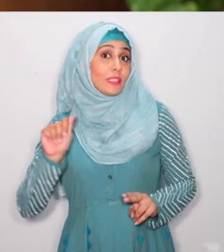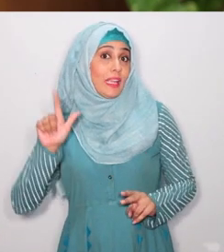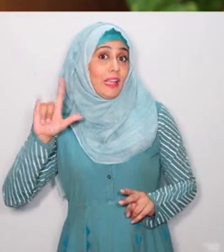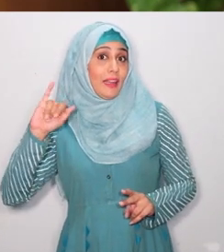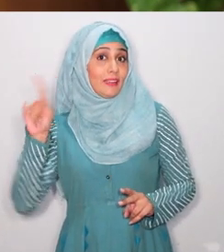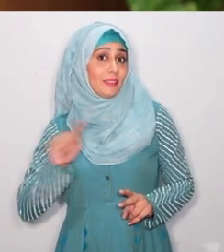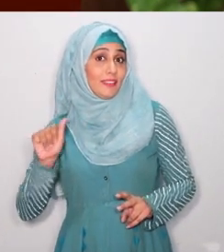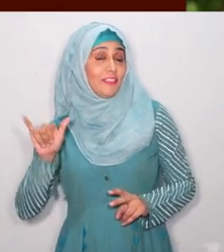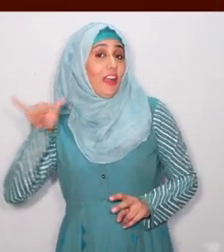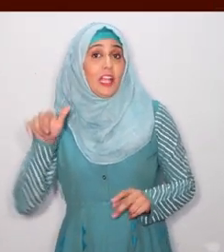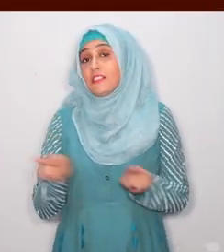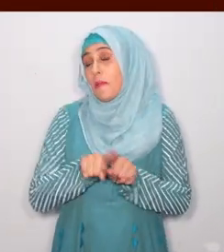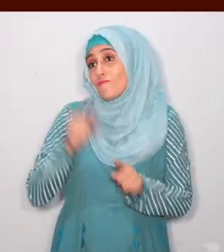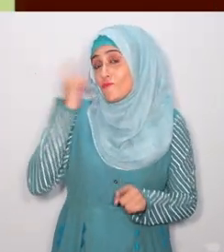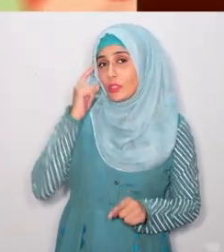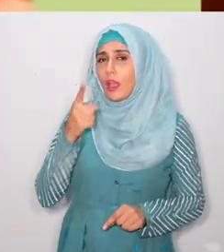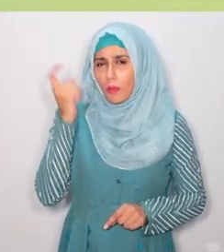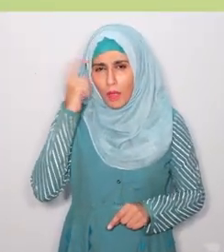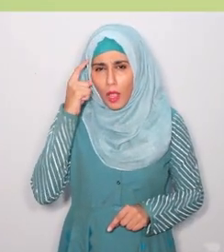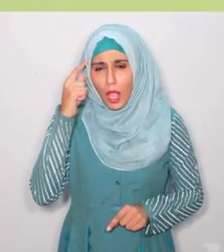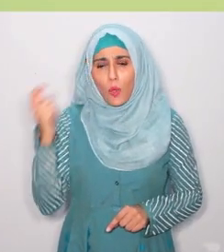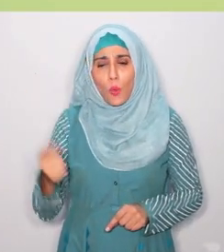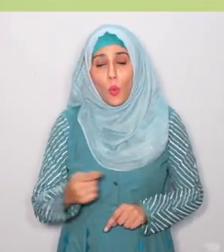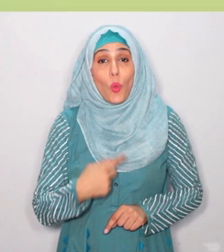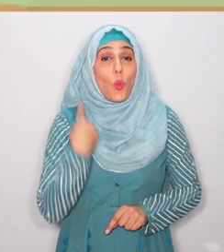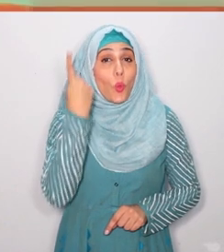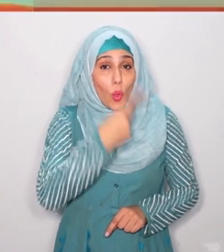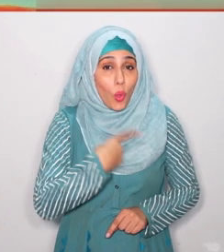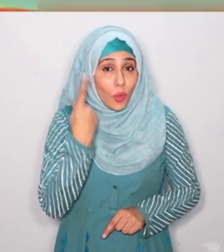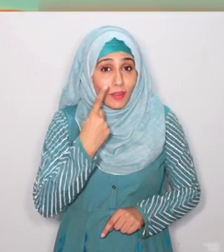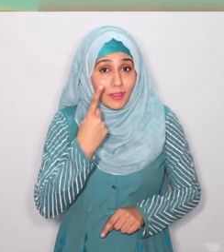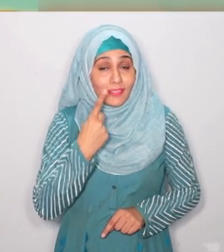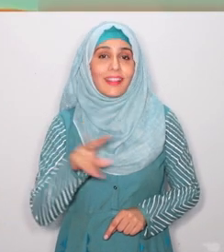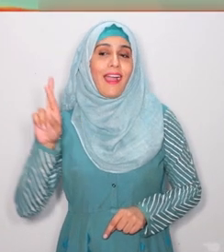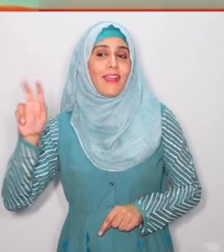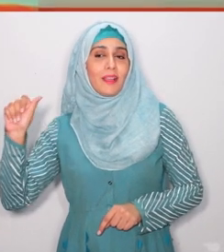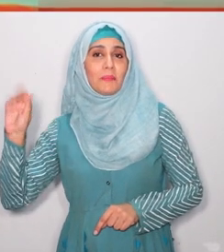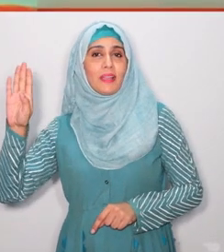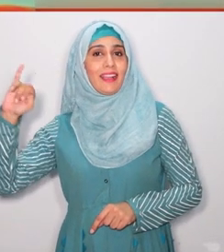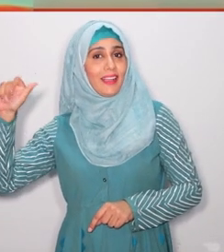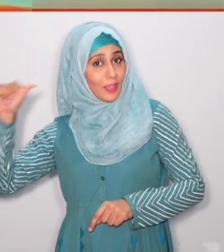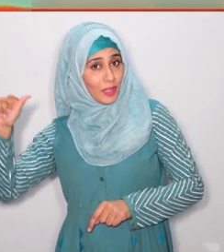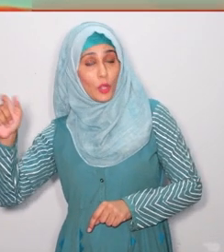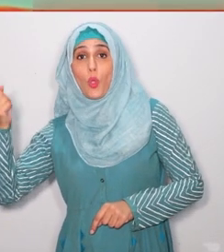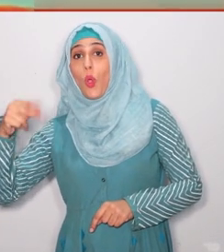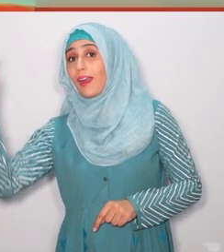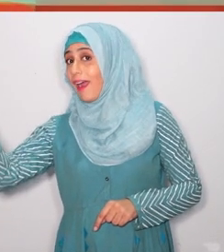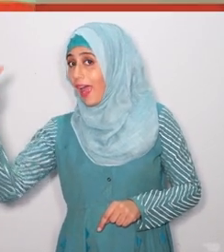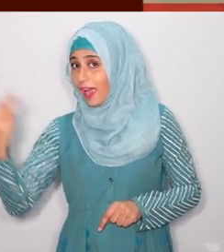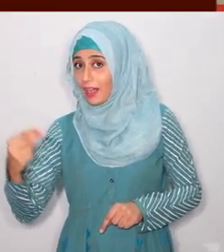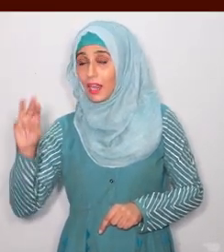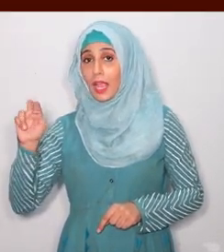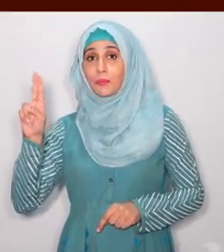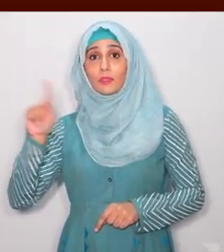आपको पता है कहानी किसने लिखी है? आज की कहानी की मुसन्निफा हैं राबिया मुइन और मुसव्विरा हैं मुजना